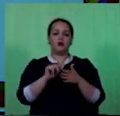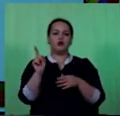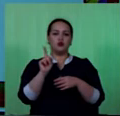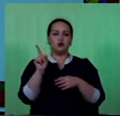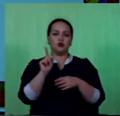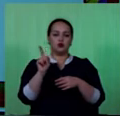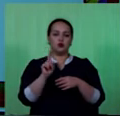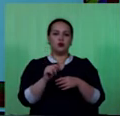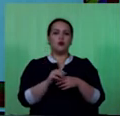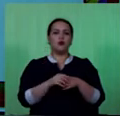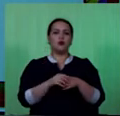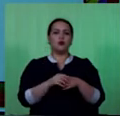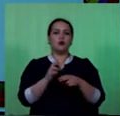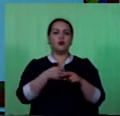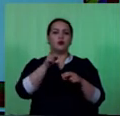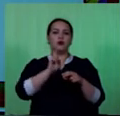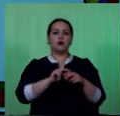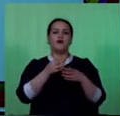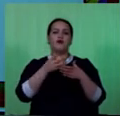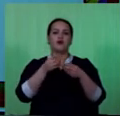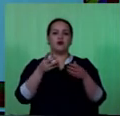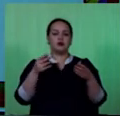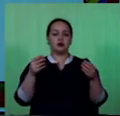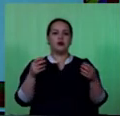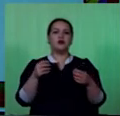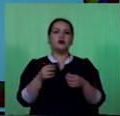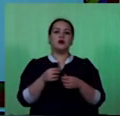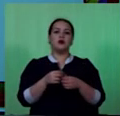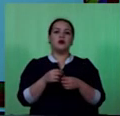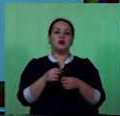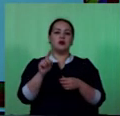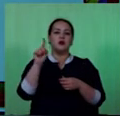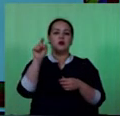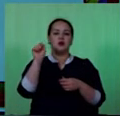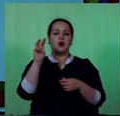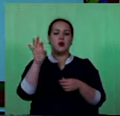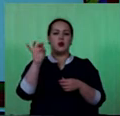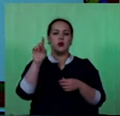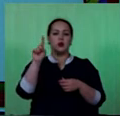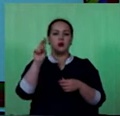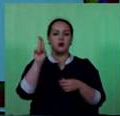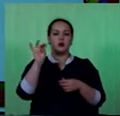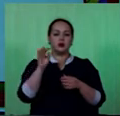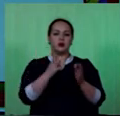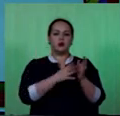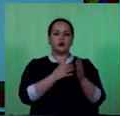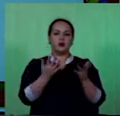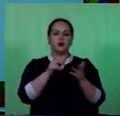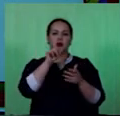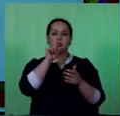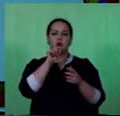такое весенние заморозки 9 какие птицы прилетают